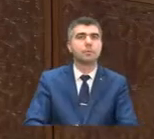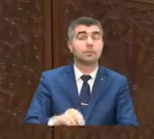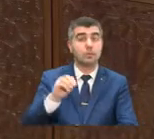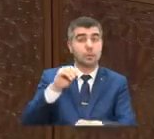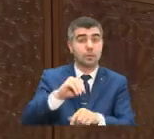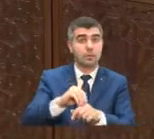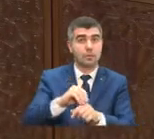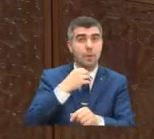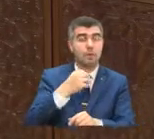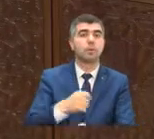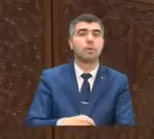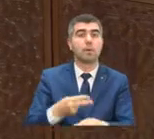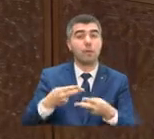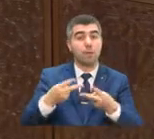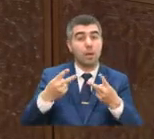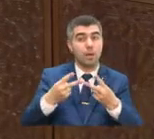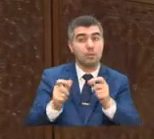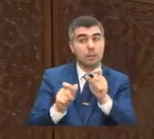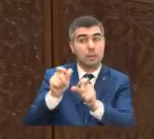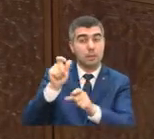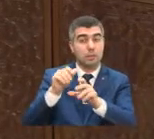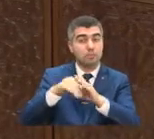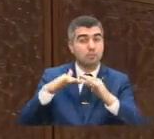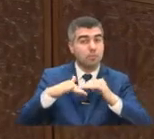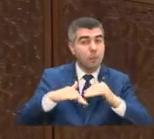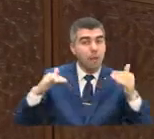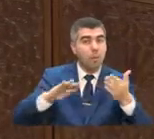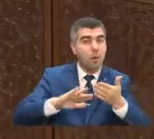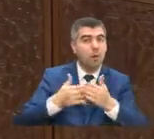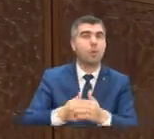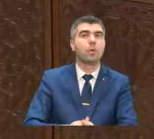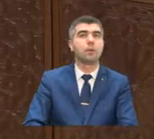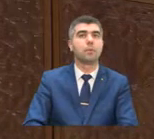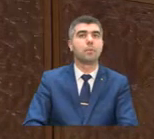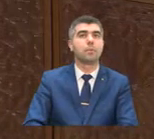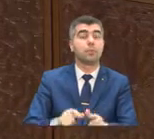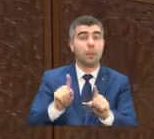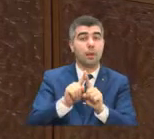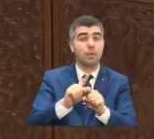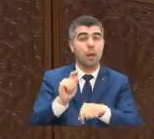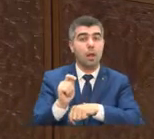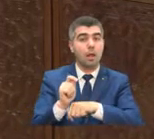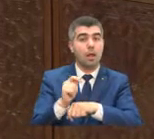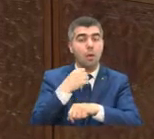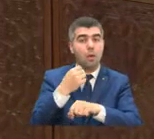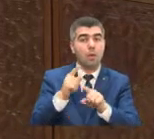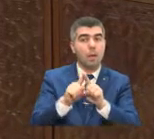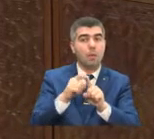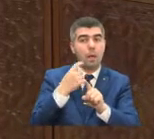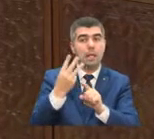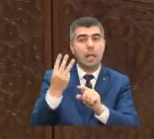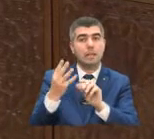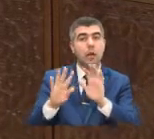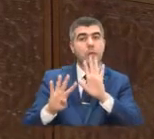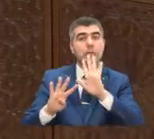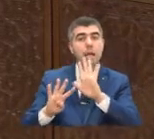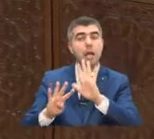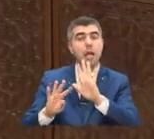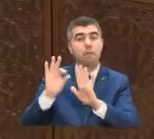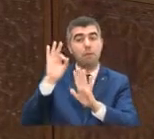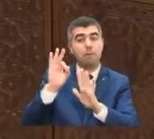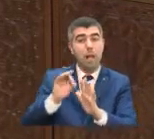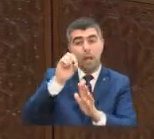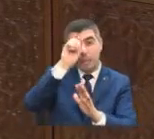من خلالكم الراي العام، الساده النواب من خلالكم الراي العام، حنا مرتبطين بالعالم في الطاقه ب 93%. موضوع الامن الطاقي